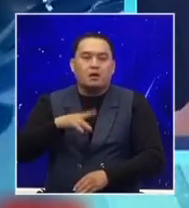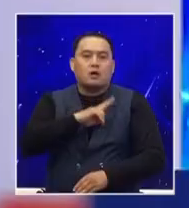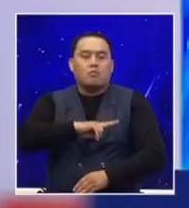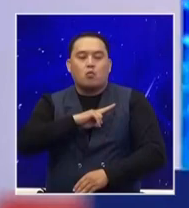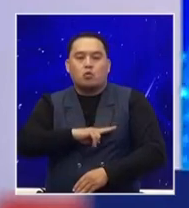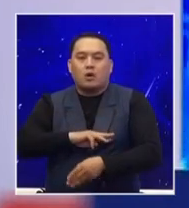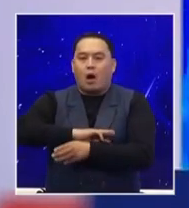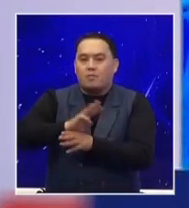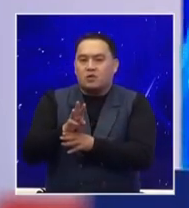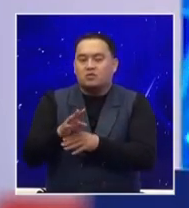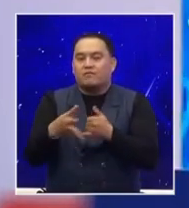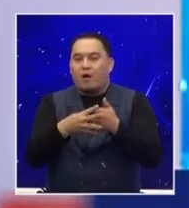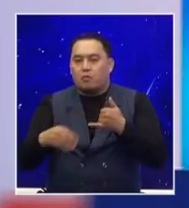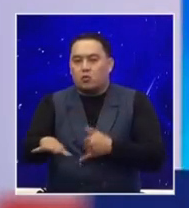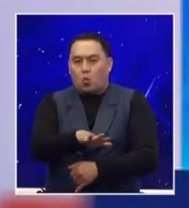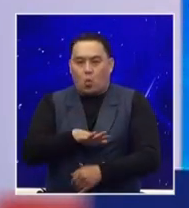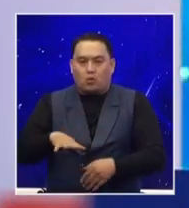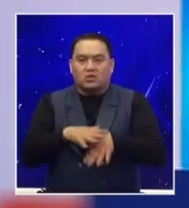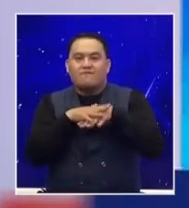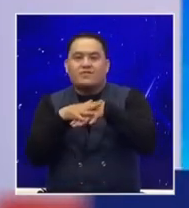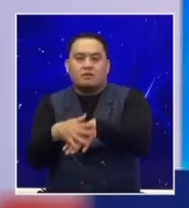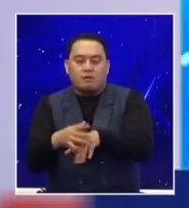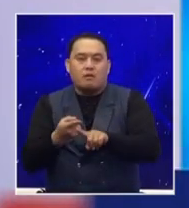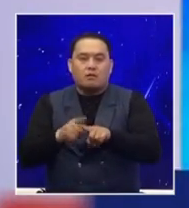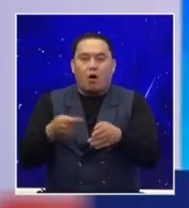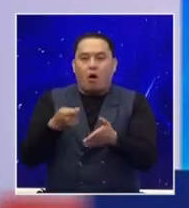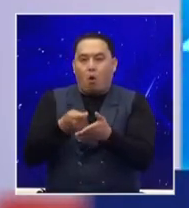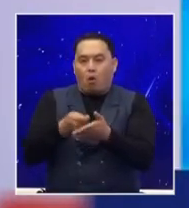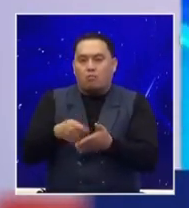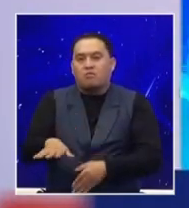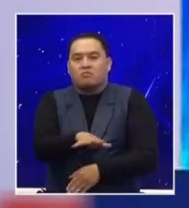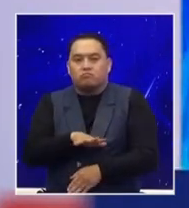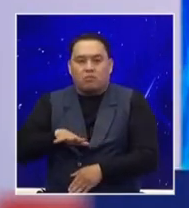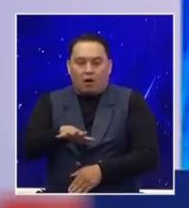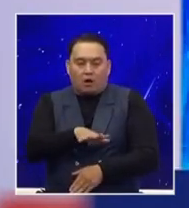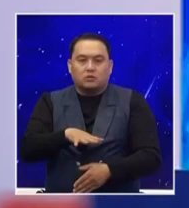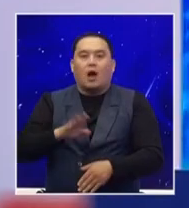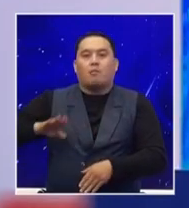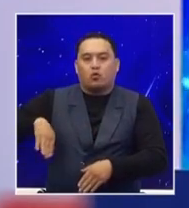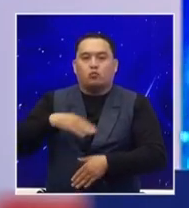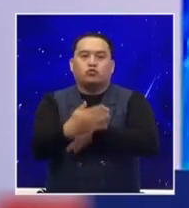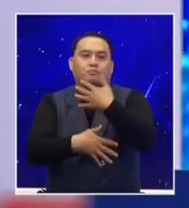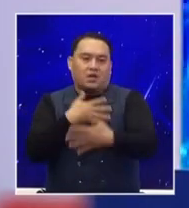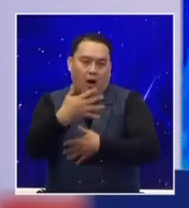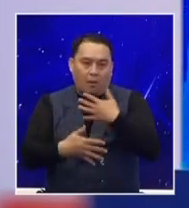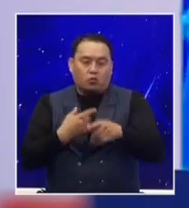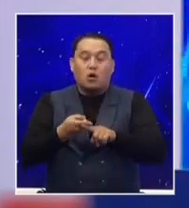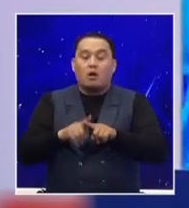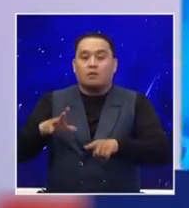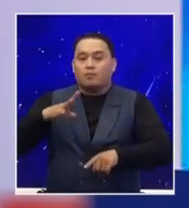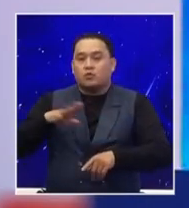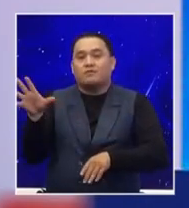вопрос обеспечения земли, вопрос обеспечения кормовой базы, а потом уже переработка. И это все,